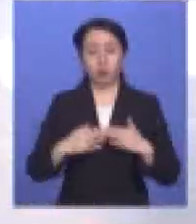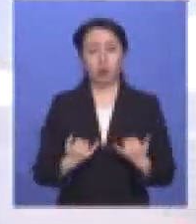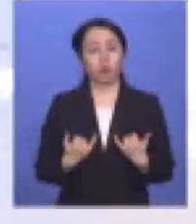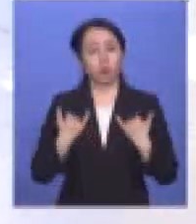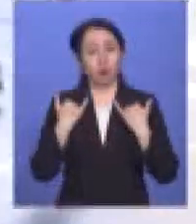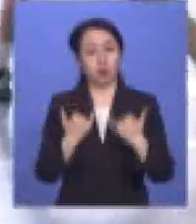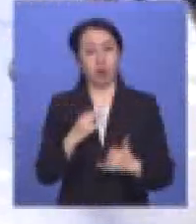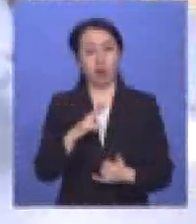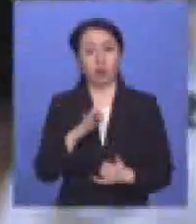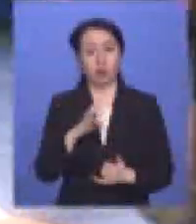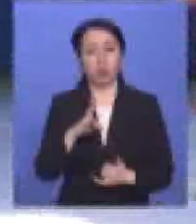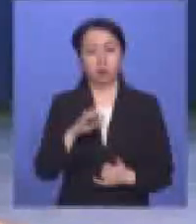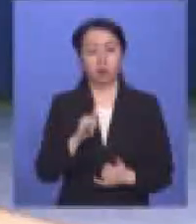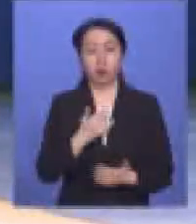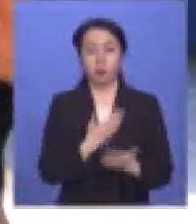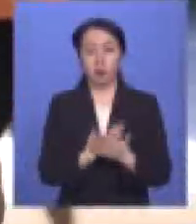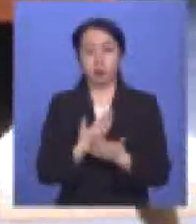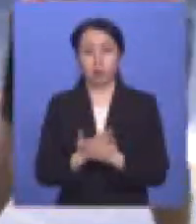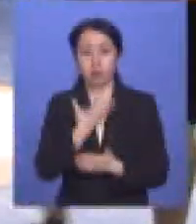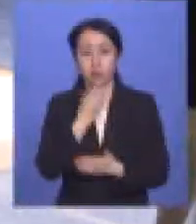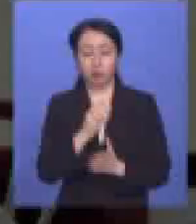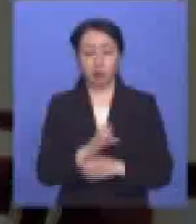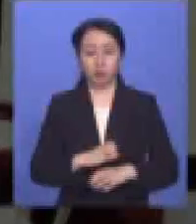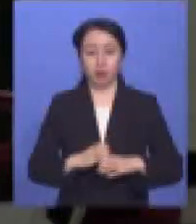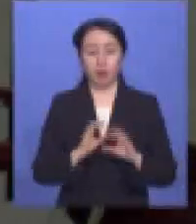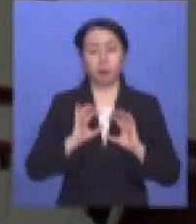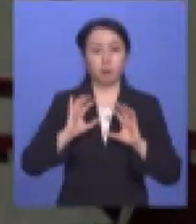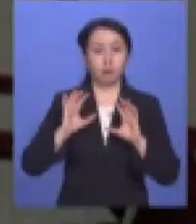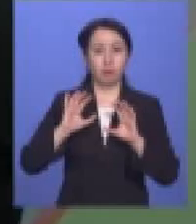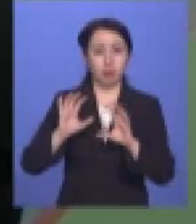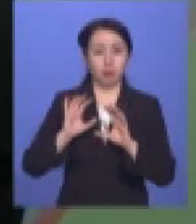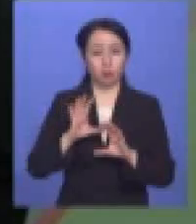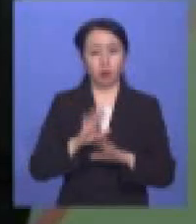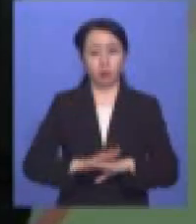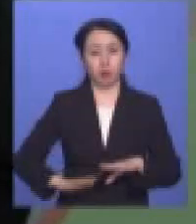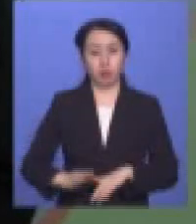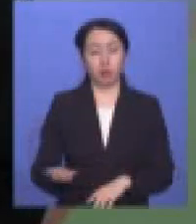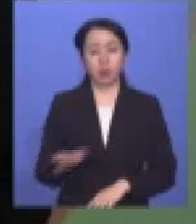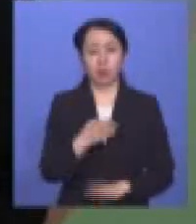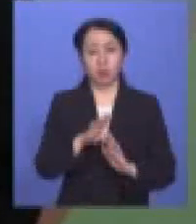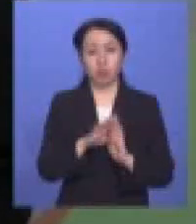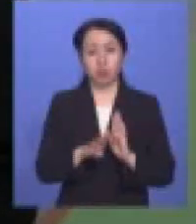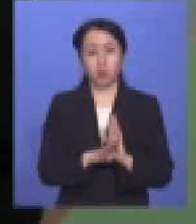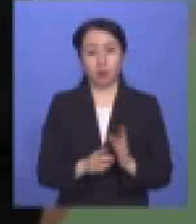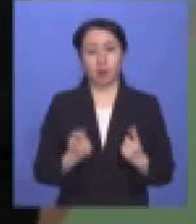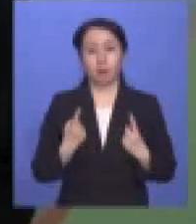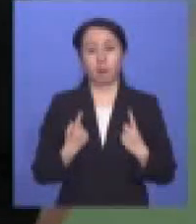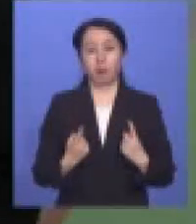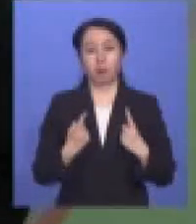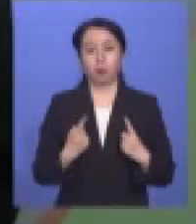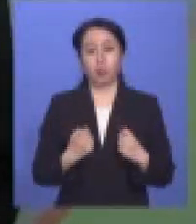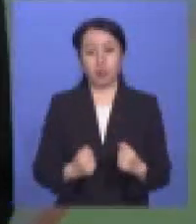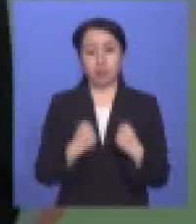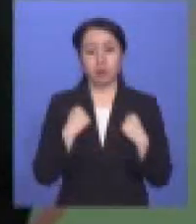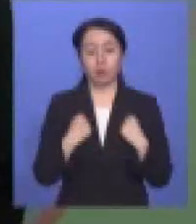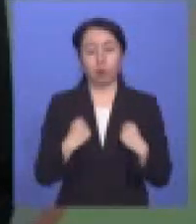уважения Даулету Каиржановичу и продемонстрировать свои навыки на баскетбольной площадке. Наша задача – популяризировать спорт, в том